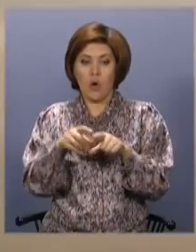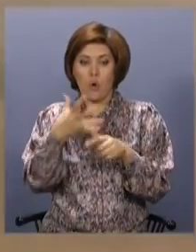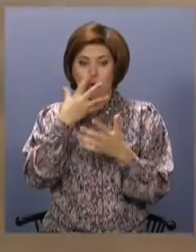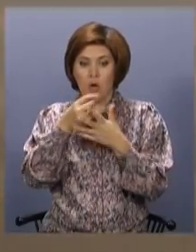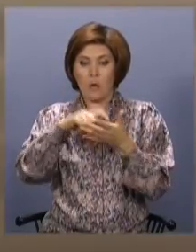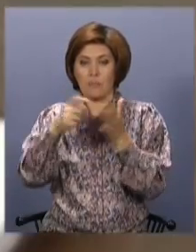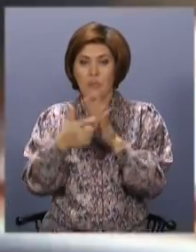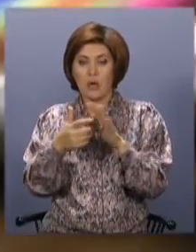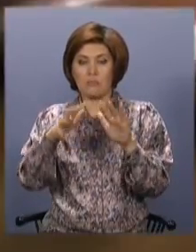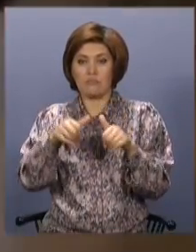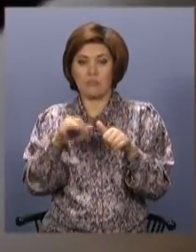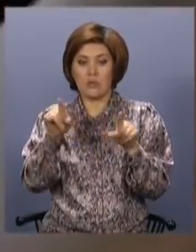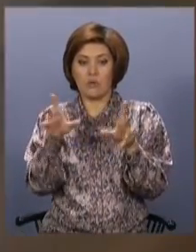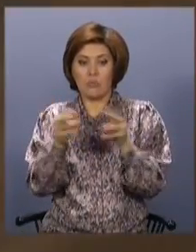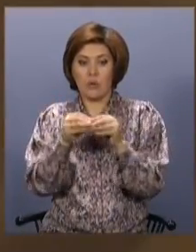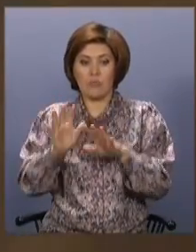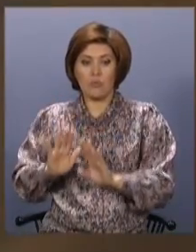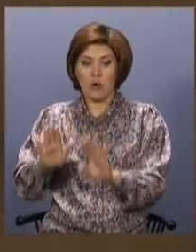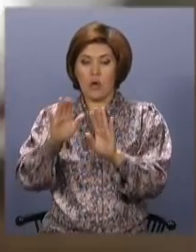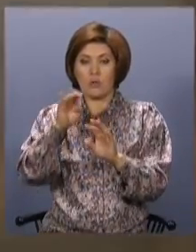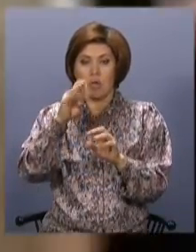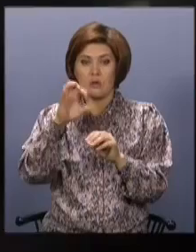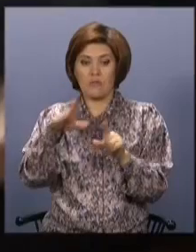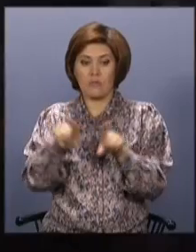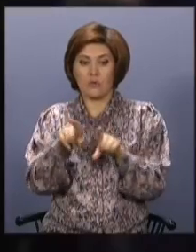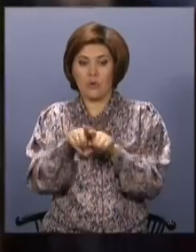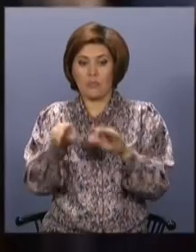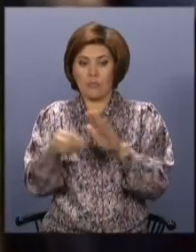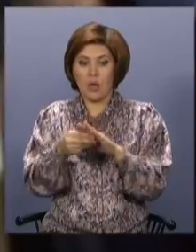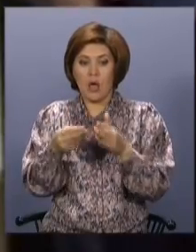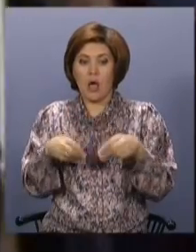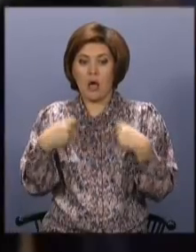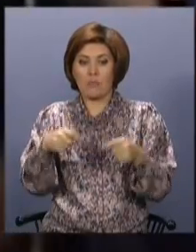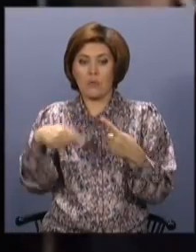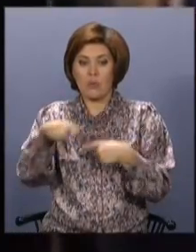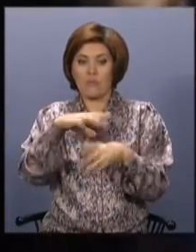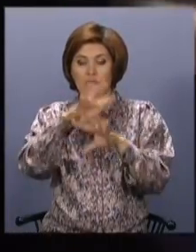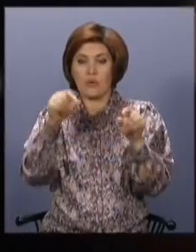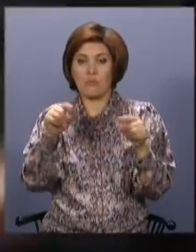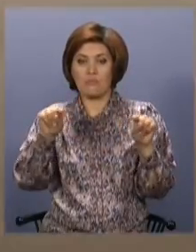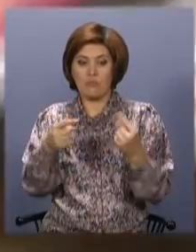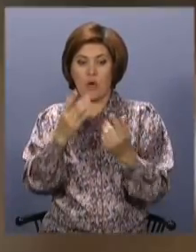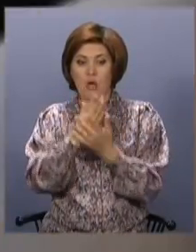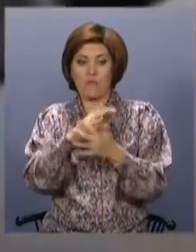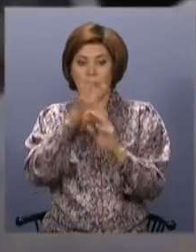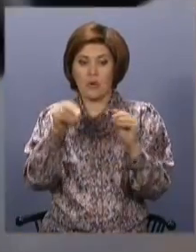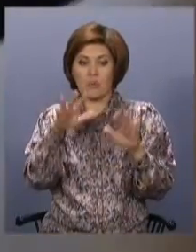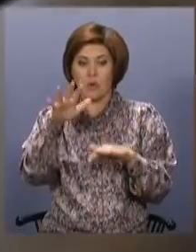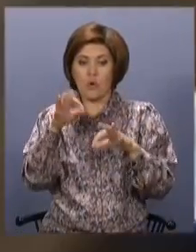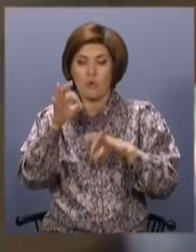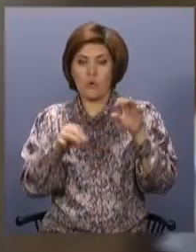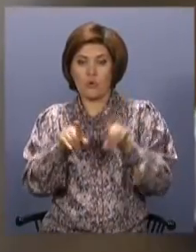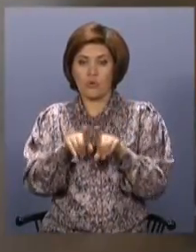кабинетінен тәркіленді. Мұқановпен бірге орынбасары Ержан Отаровпен пара берген кәсіпкерлер де қамауға алынды. Күдіктілердің